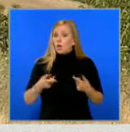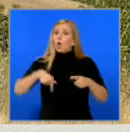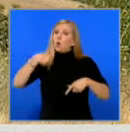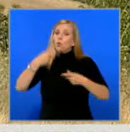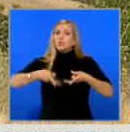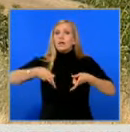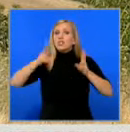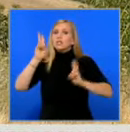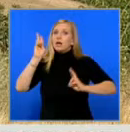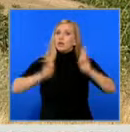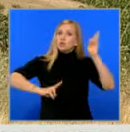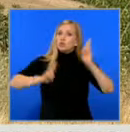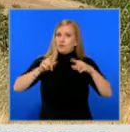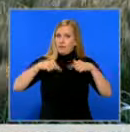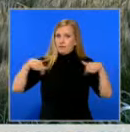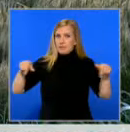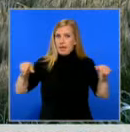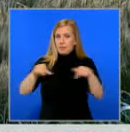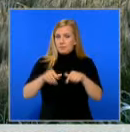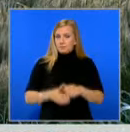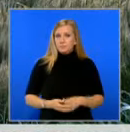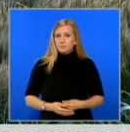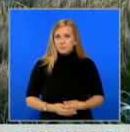решението да бъде гласувано в пленарна